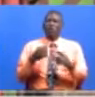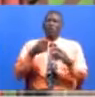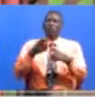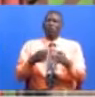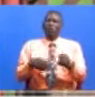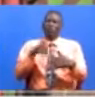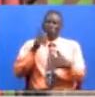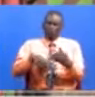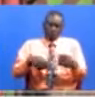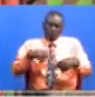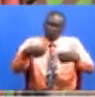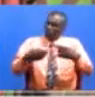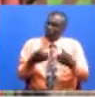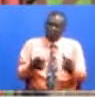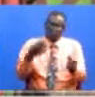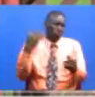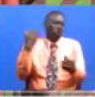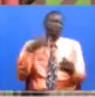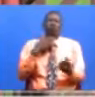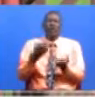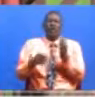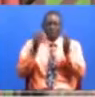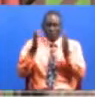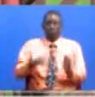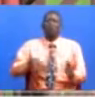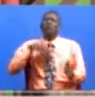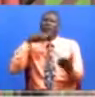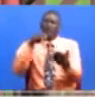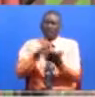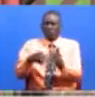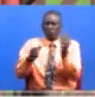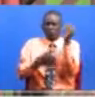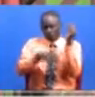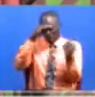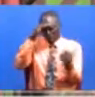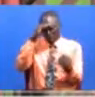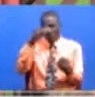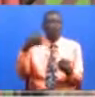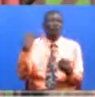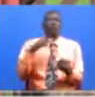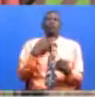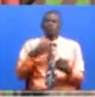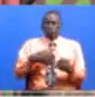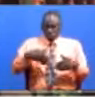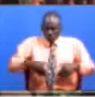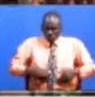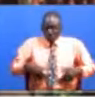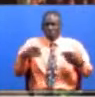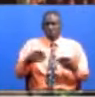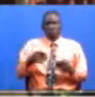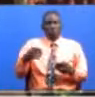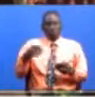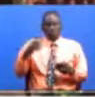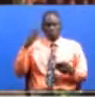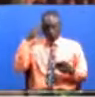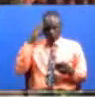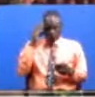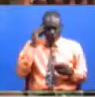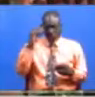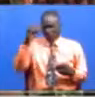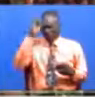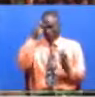has happened. We don't want to have any more deaths of our people. We don't want to have young people who are zombies. Serikali wiki